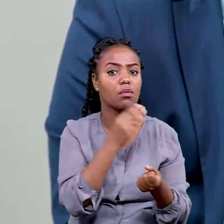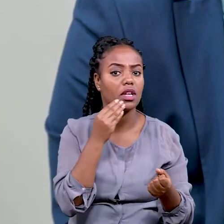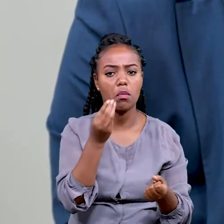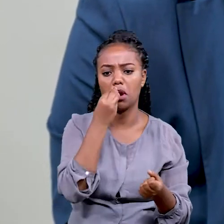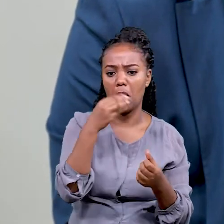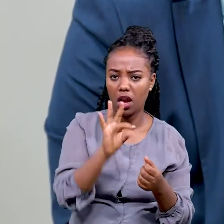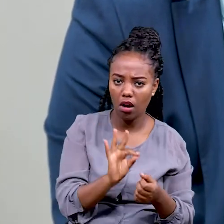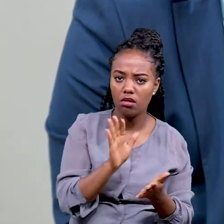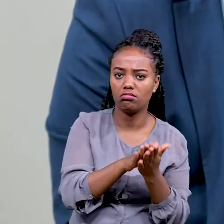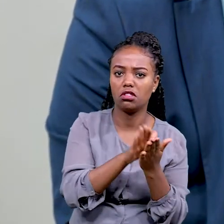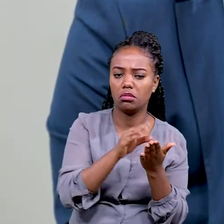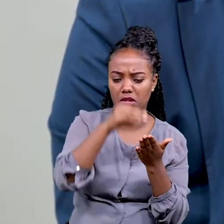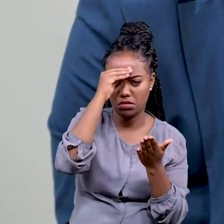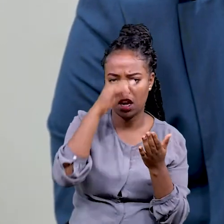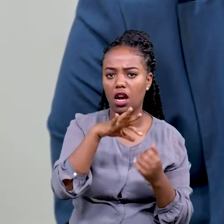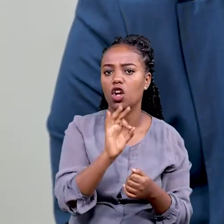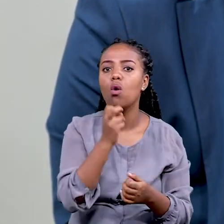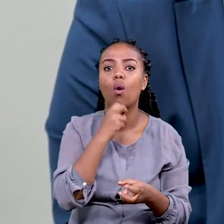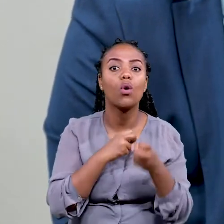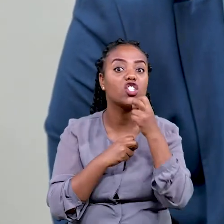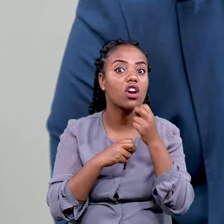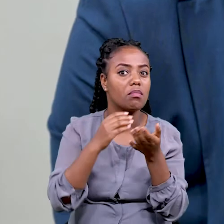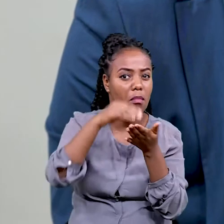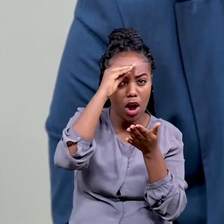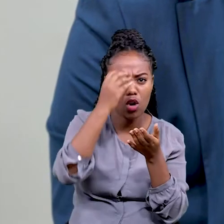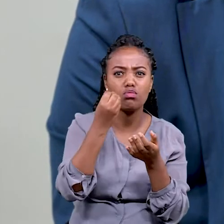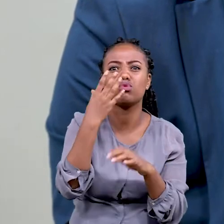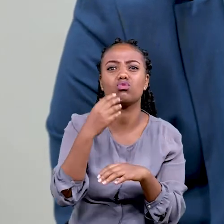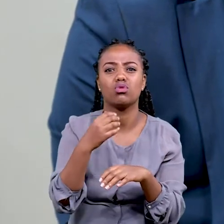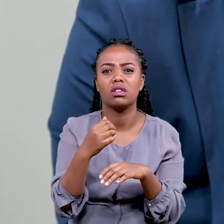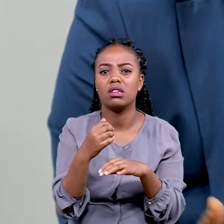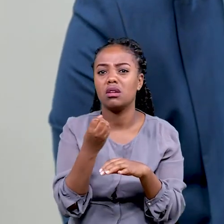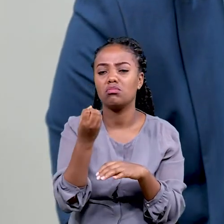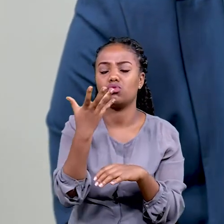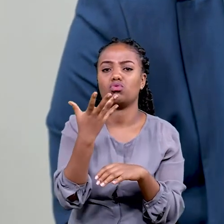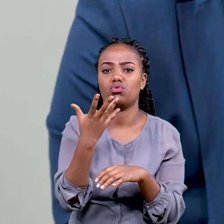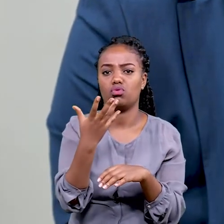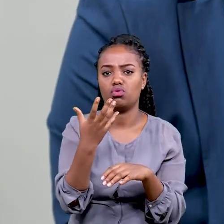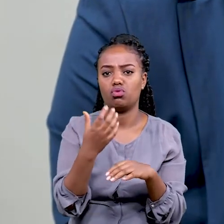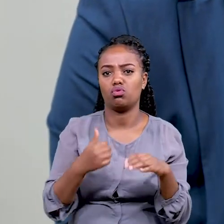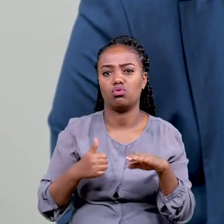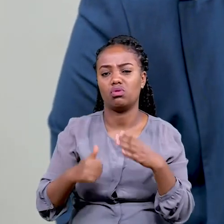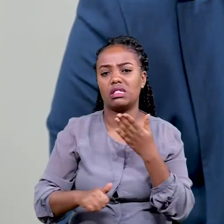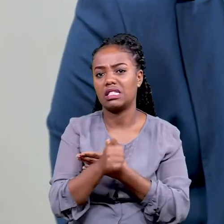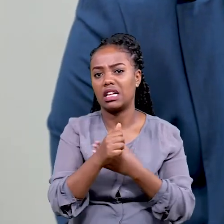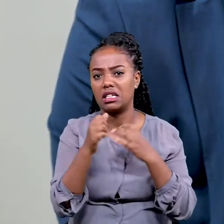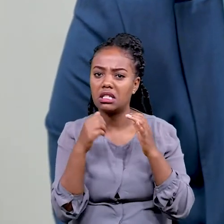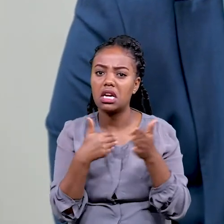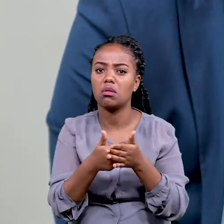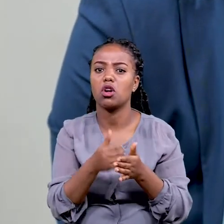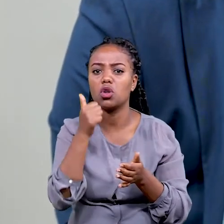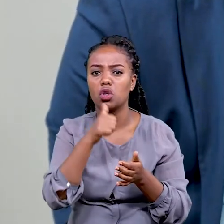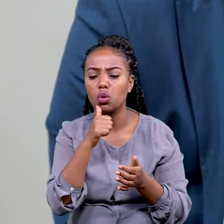ምግብ ያገኛሉ፣ ትምህርት ያገኛሉ፣ ወንጀልም ይማራሉ። ብዙ አቢዝ ይደርስባቸዋል። የጎረመሱ ልጆች ከፍ ያሉ ሲመጡ በሴቶች ሴት